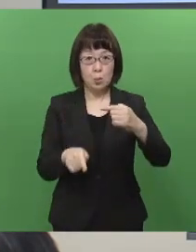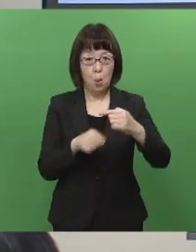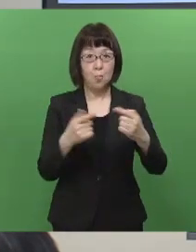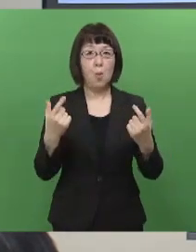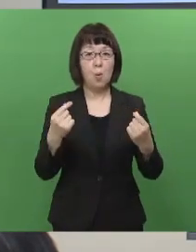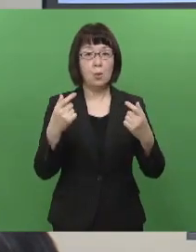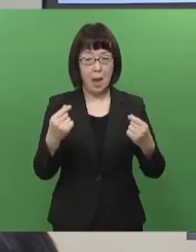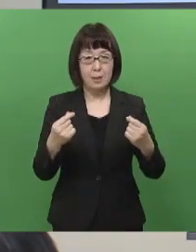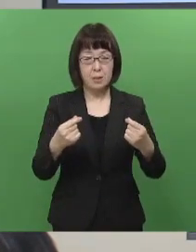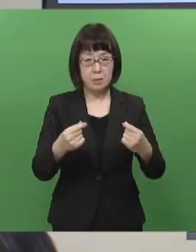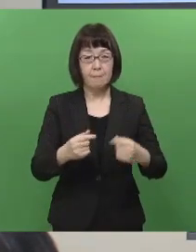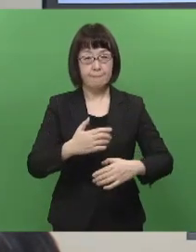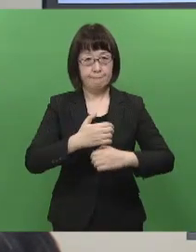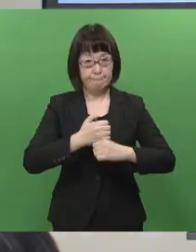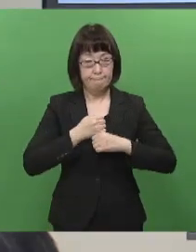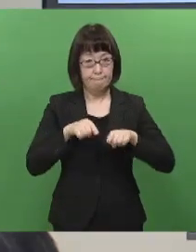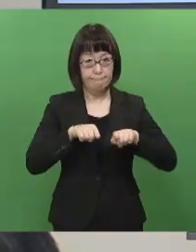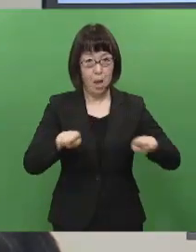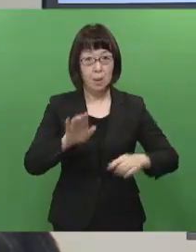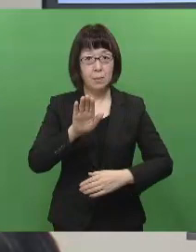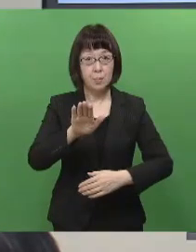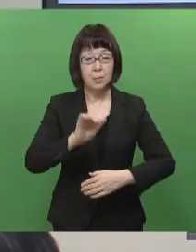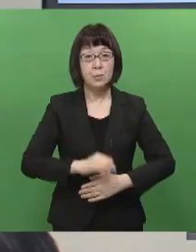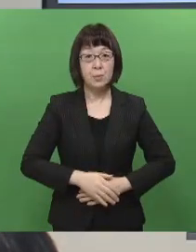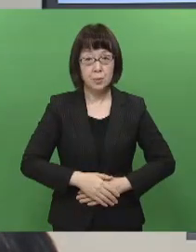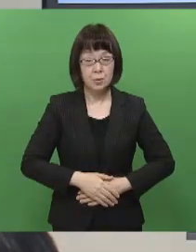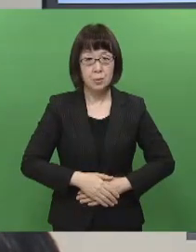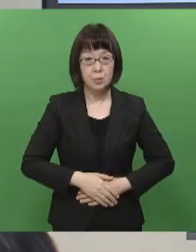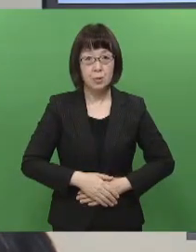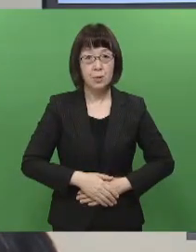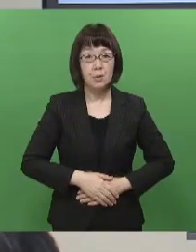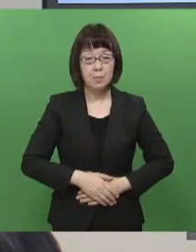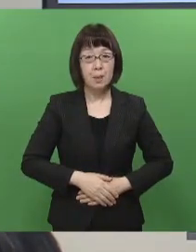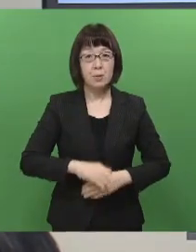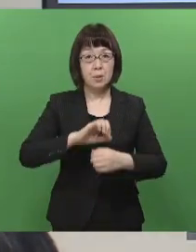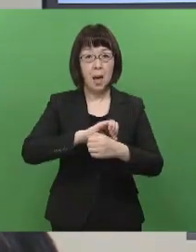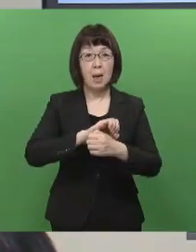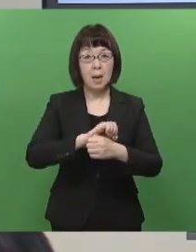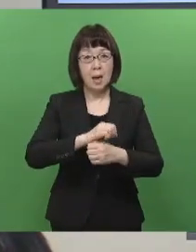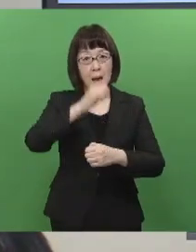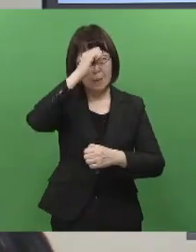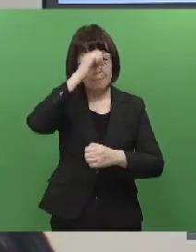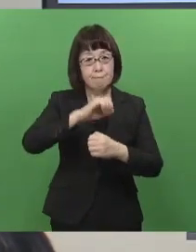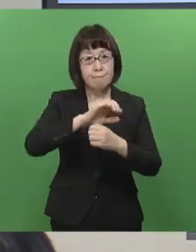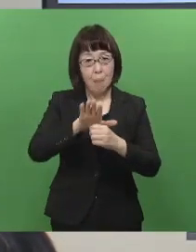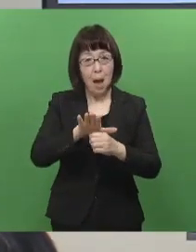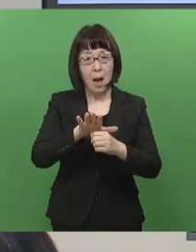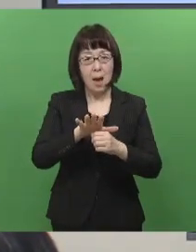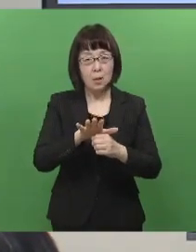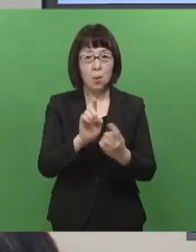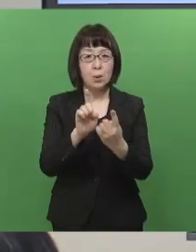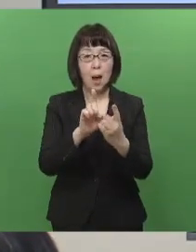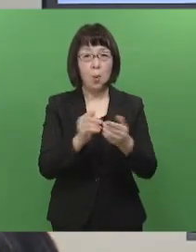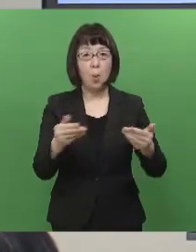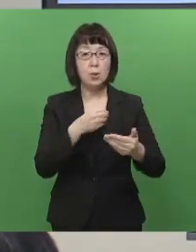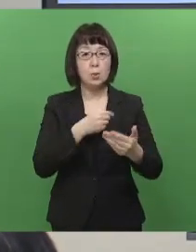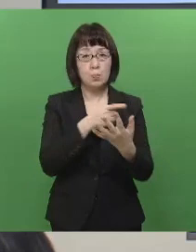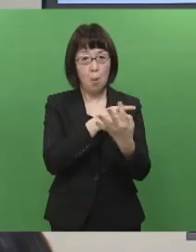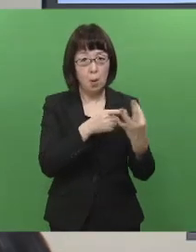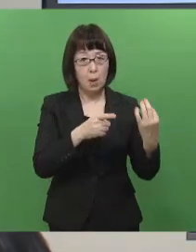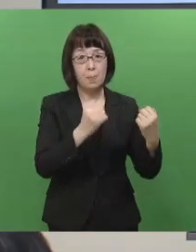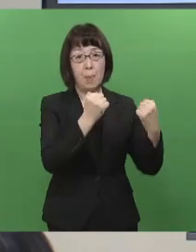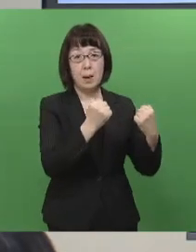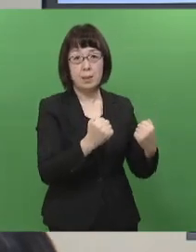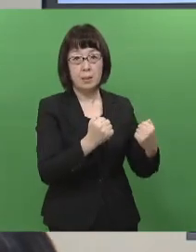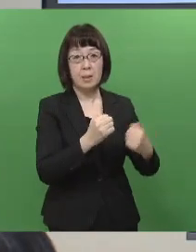徹底をしているということであります。もちろん感染症対策に当たっている職員がたくさんいます。そしてまた